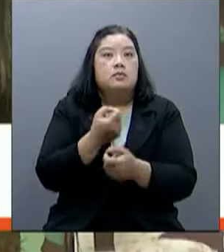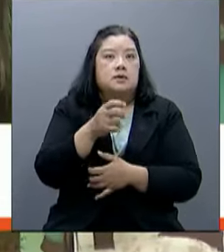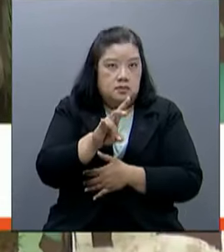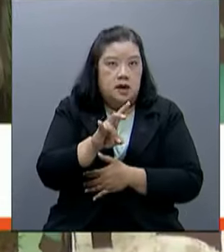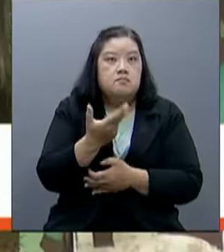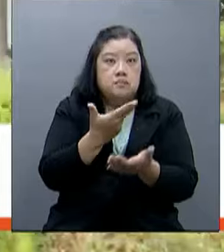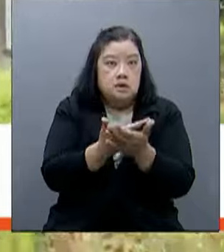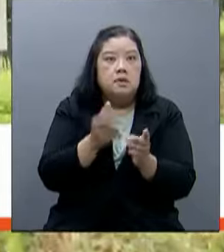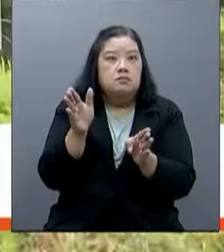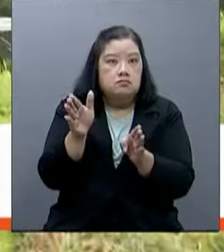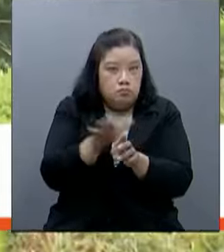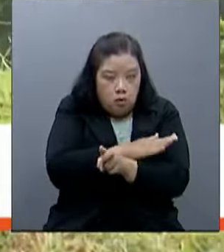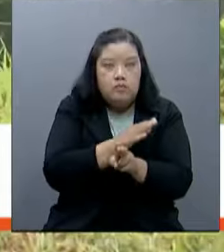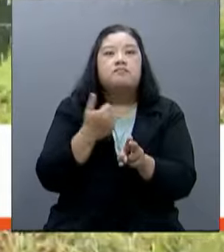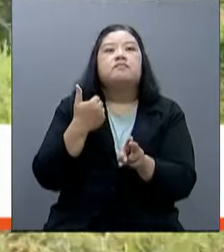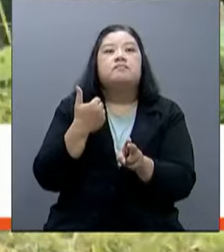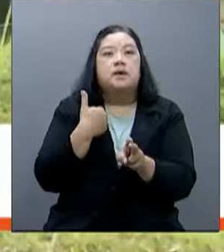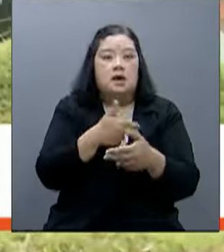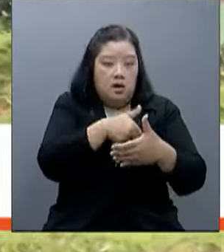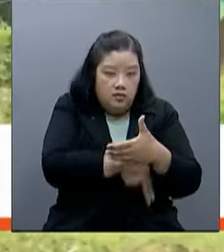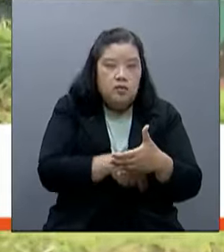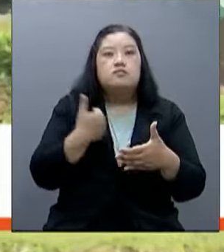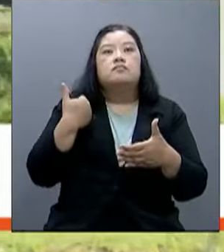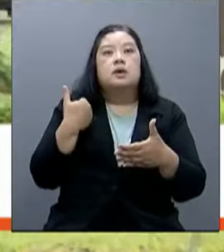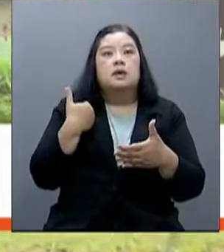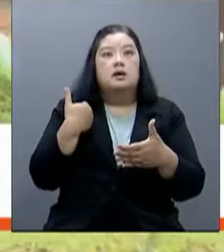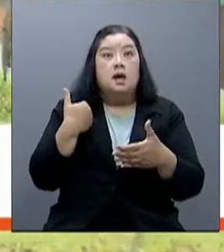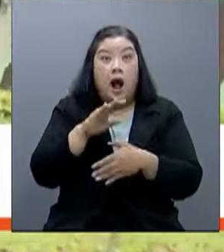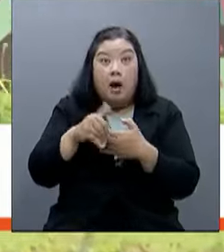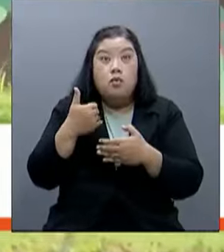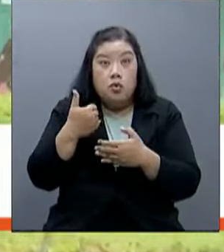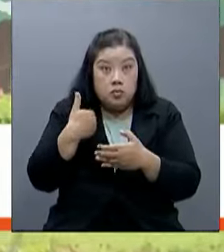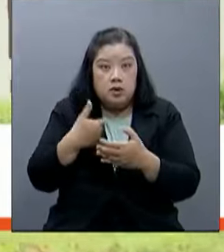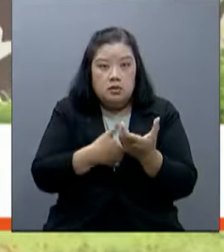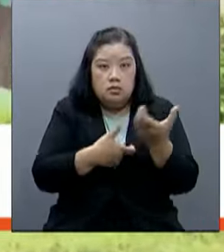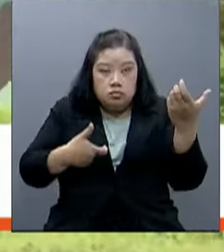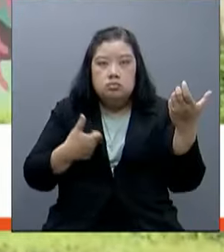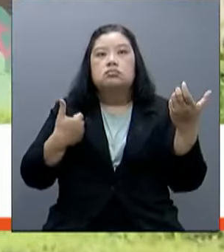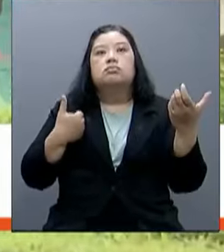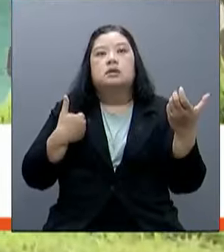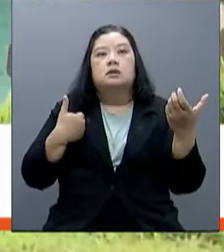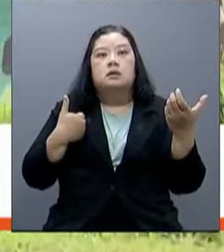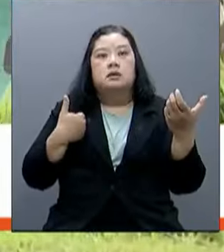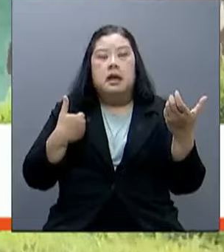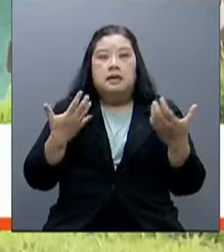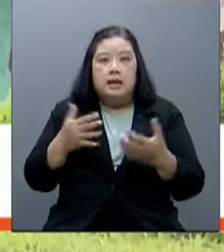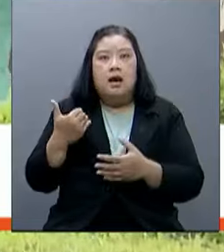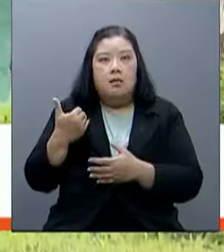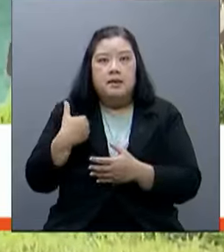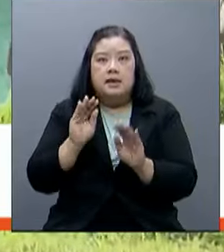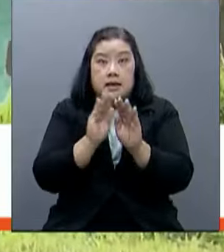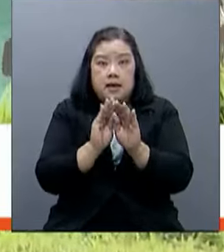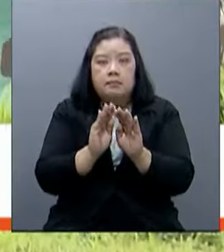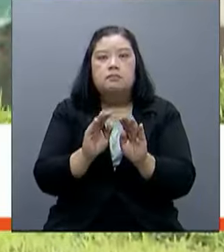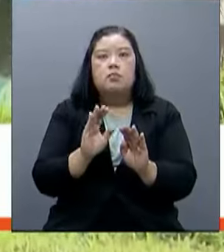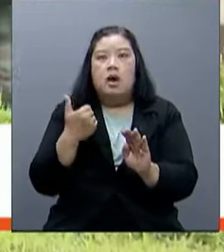ะคะปืนพกสั้น1กระบอกค่ะเจ้าหน้าที่ได้เบิกใช้งานปืนลูกซองยาวไป6กระบอกปืนพก1กระบอกคงเหลือปืนในตู้เซฟภายในสำ